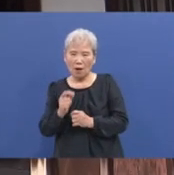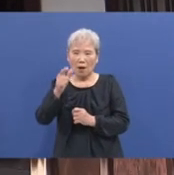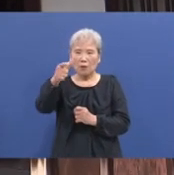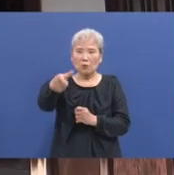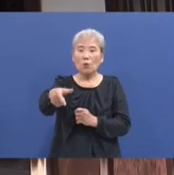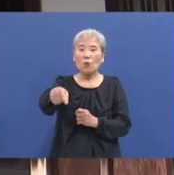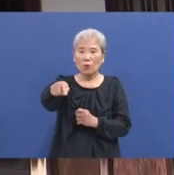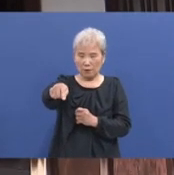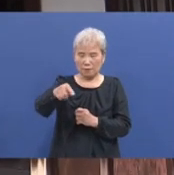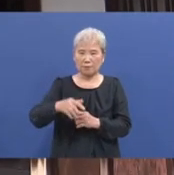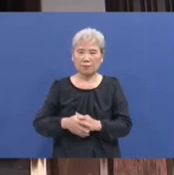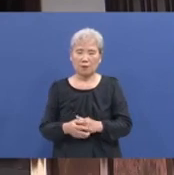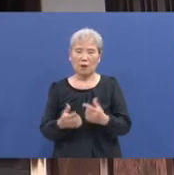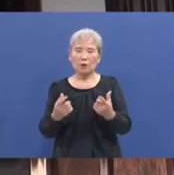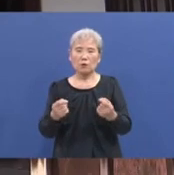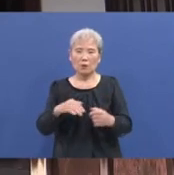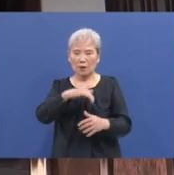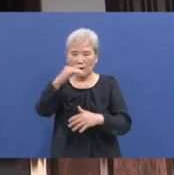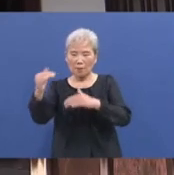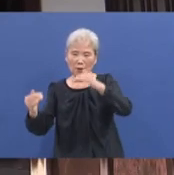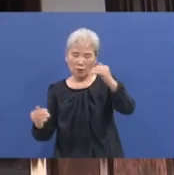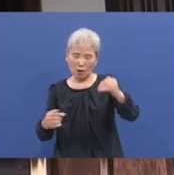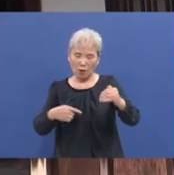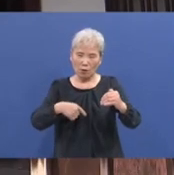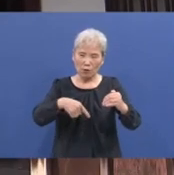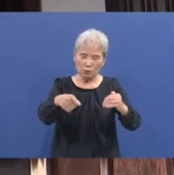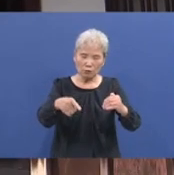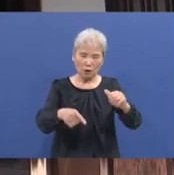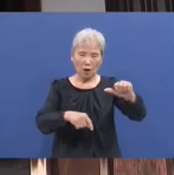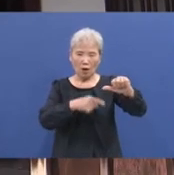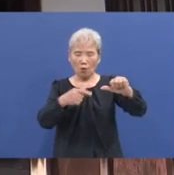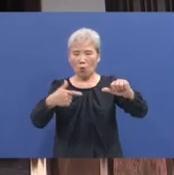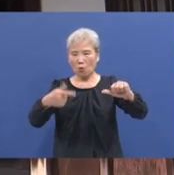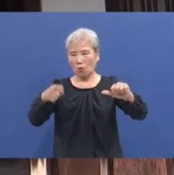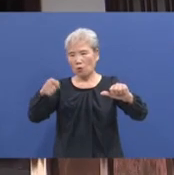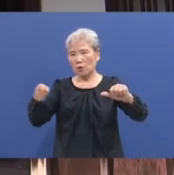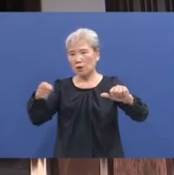ありますよね。 そうなんですよ、山の中を、ね、抜けて 5、6 キロの